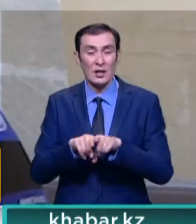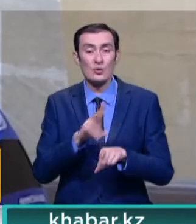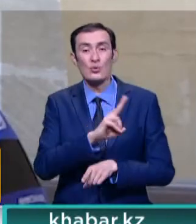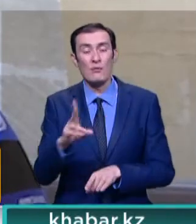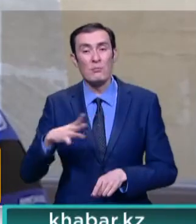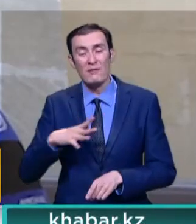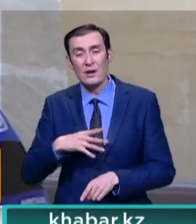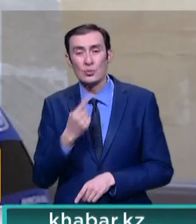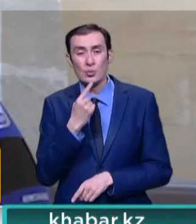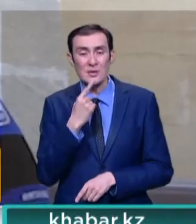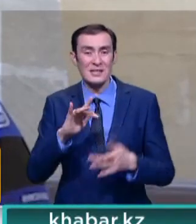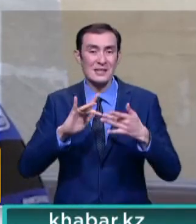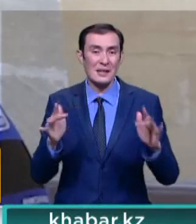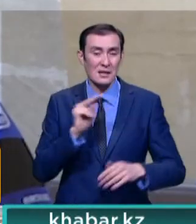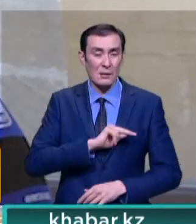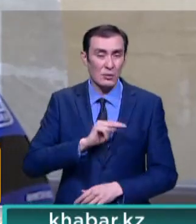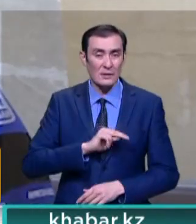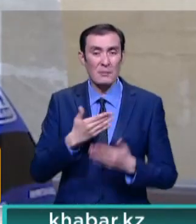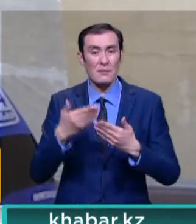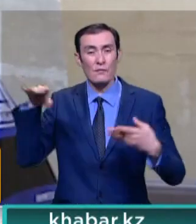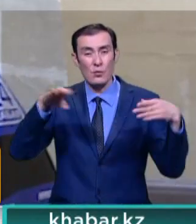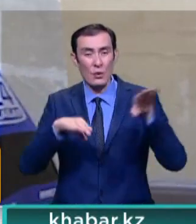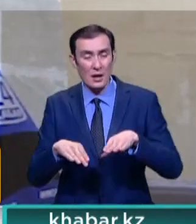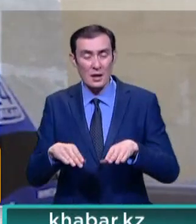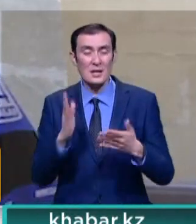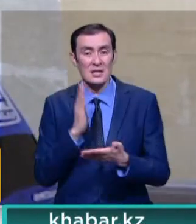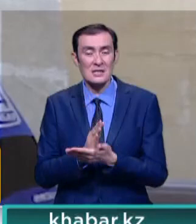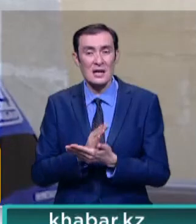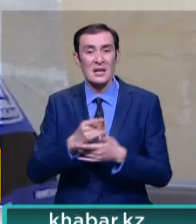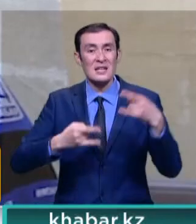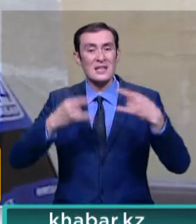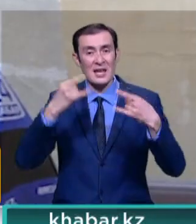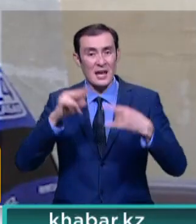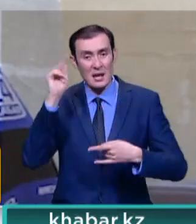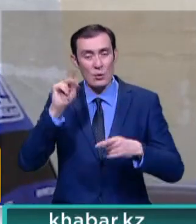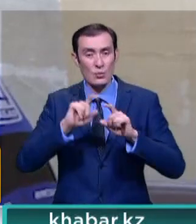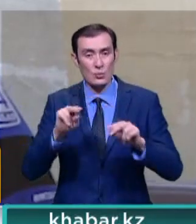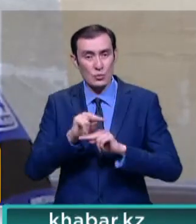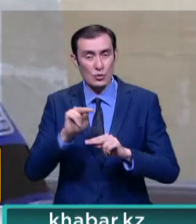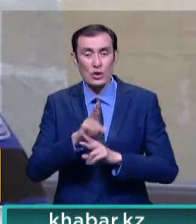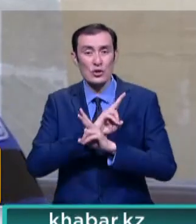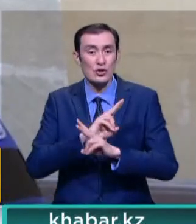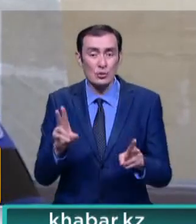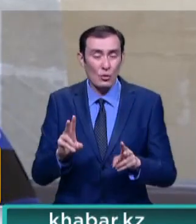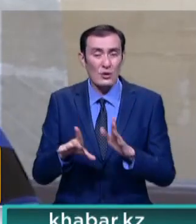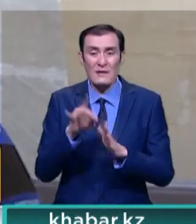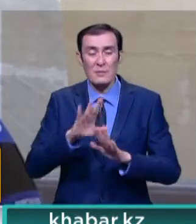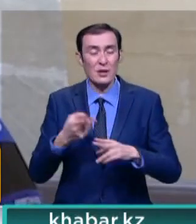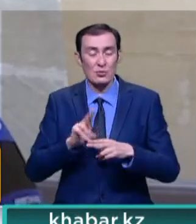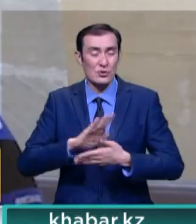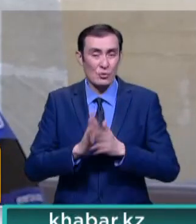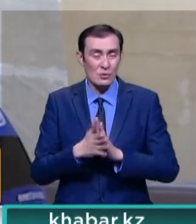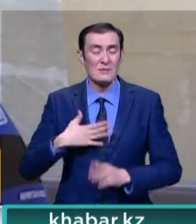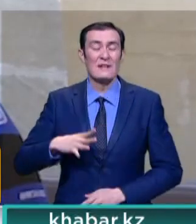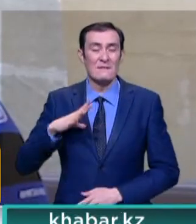кого бывает трудности с интернетом в горных районах, организованы телеуроки. Конечно, никто намеренно не выбрал эту ситуацию, поэтому